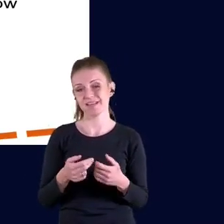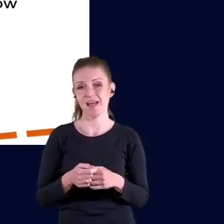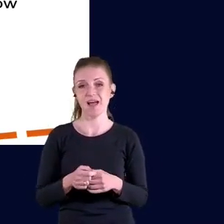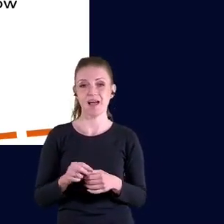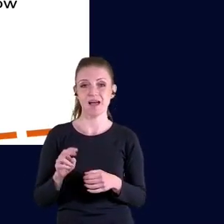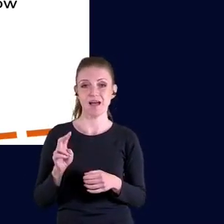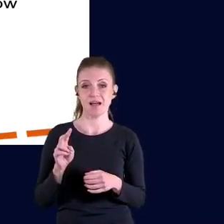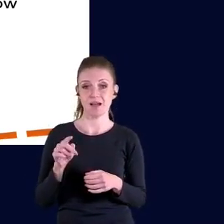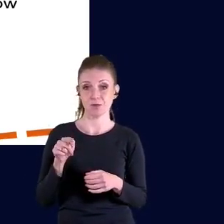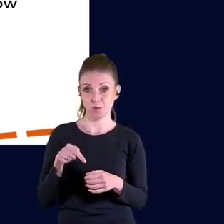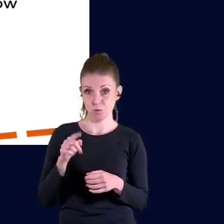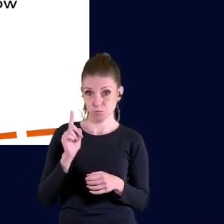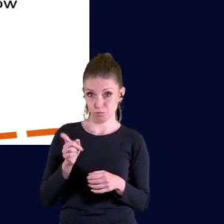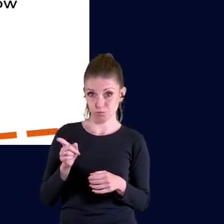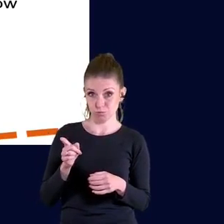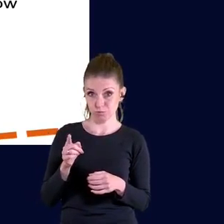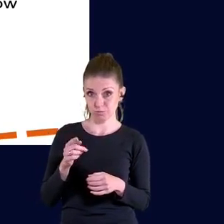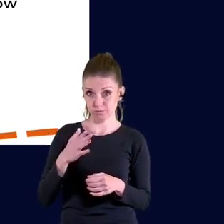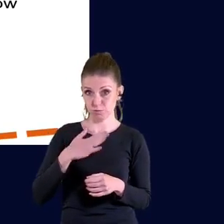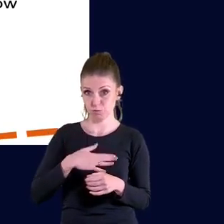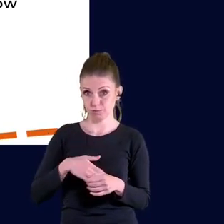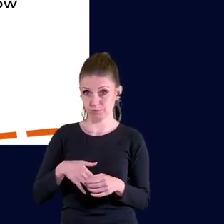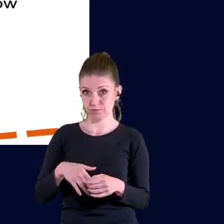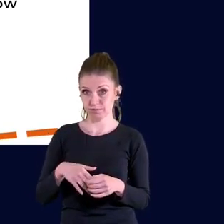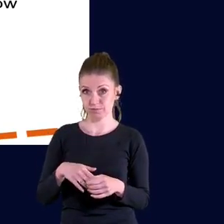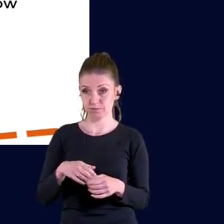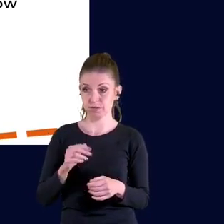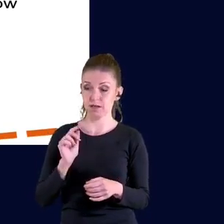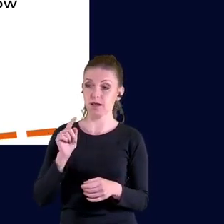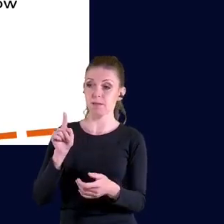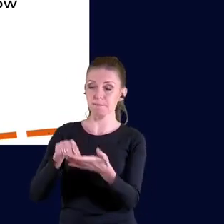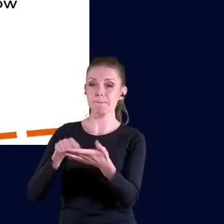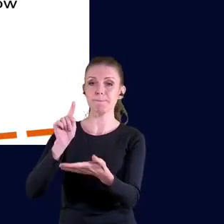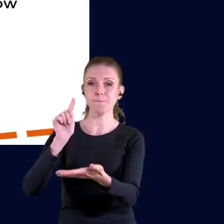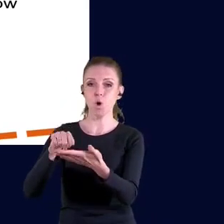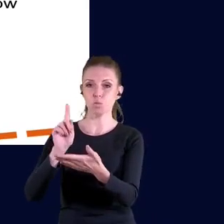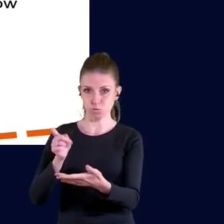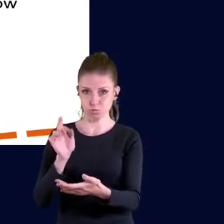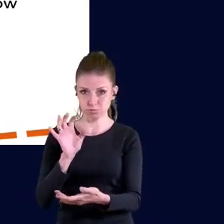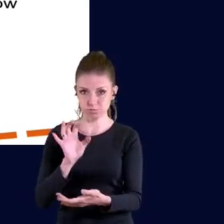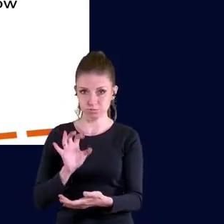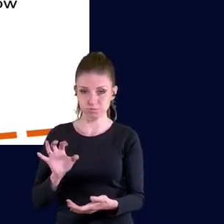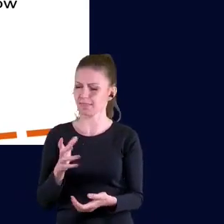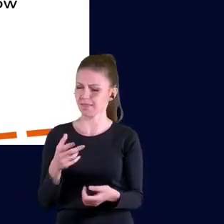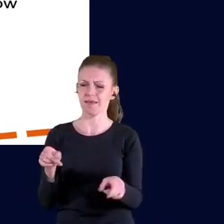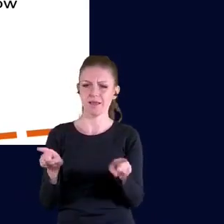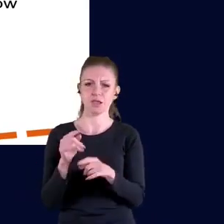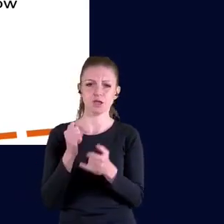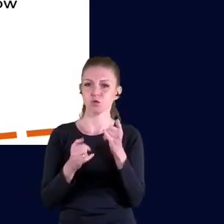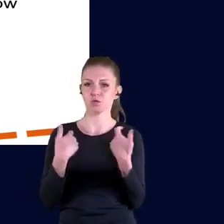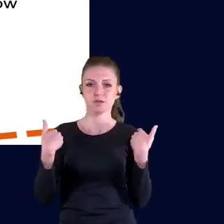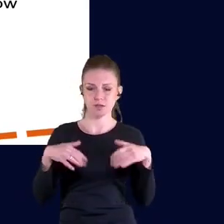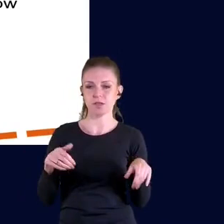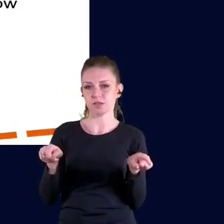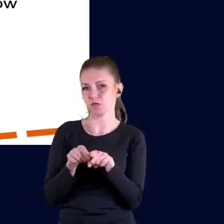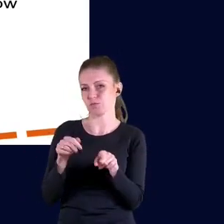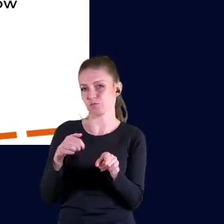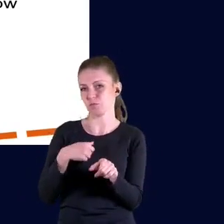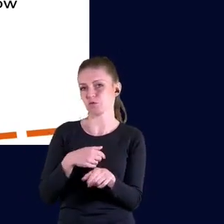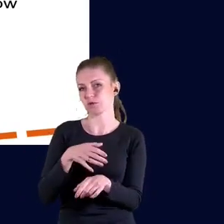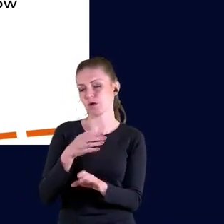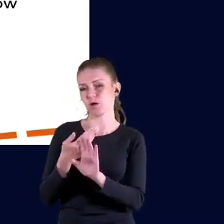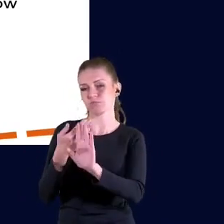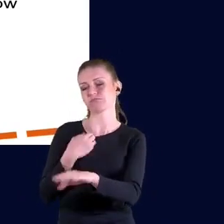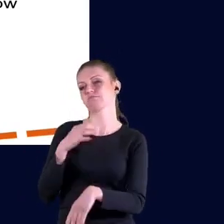fanem danego profilu aby móc obserwować aby zostać znajomymi na Facebooku jak większość z nas